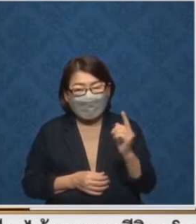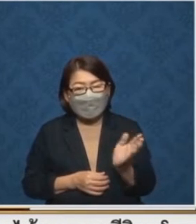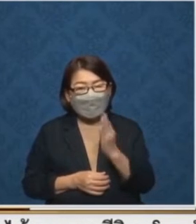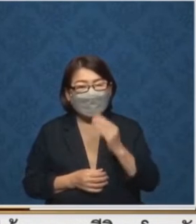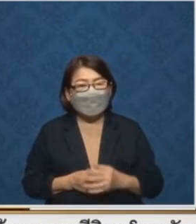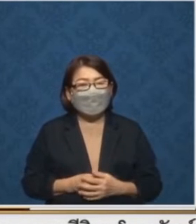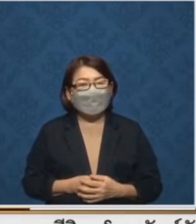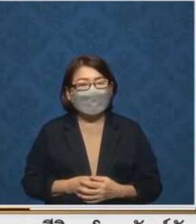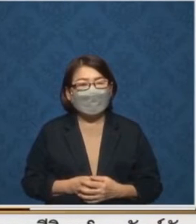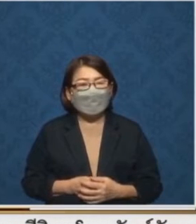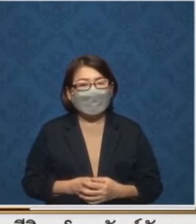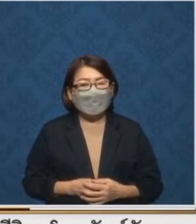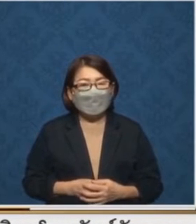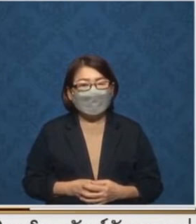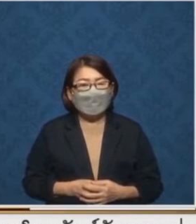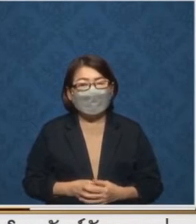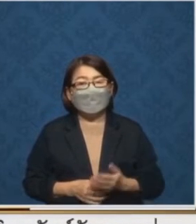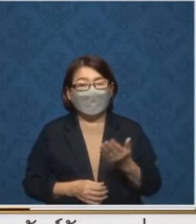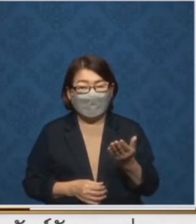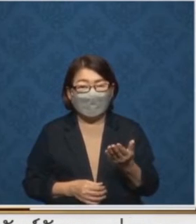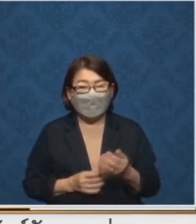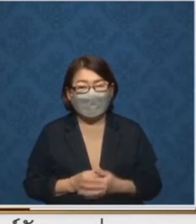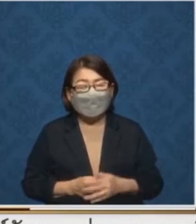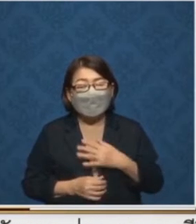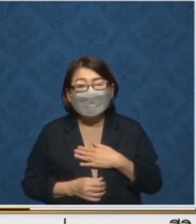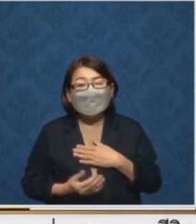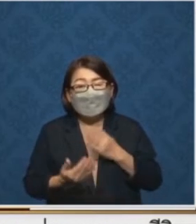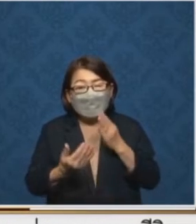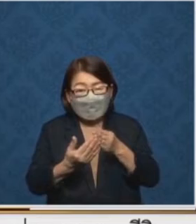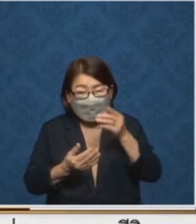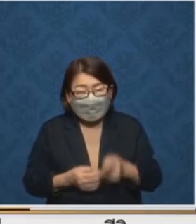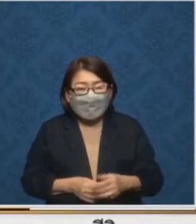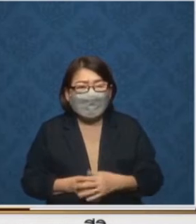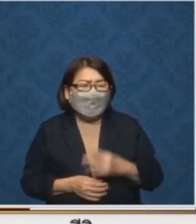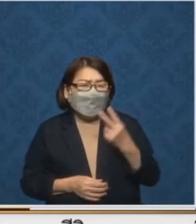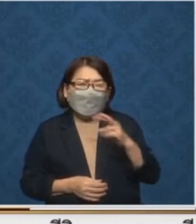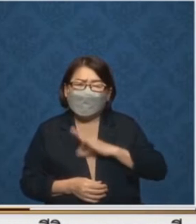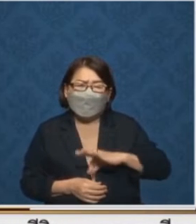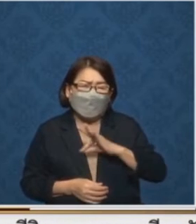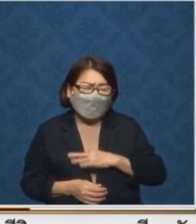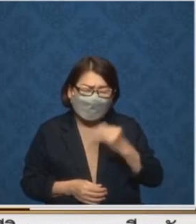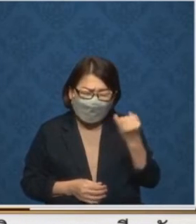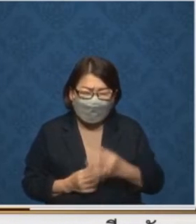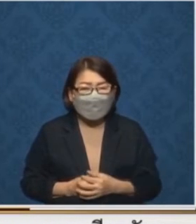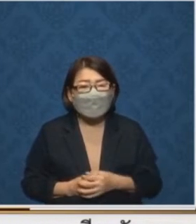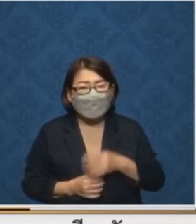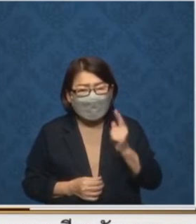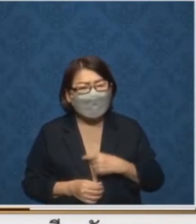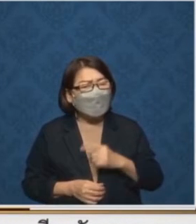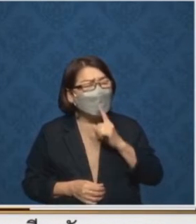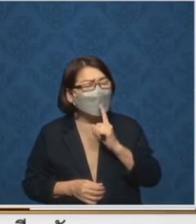ึ 60 ปี 41 ล้านคนใช้สนวักษอย่เดียวฉีดวักซีน ฉีดสารเคมีเข้าร่างกาย